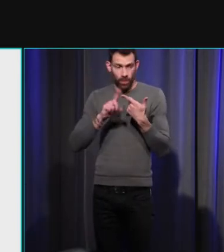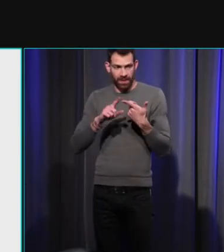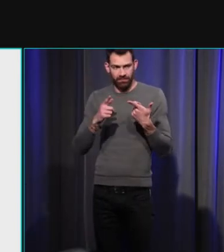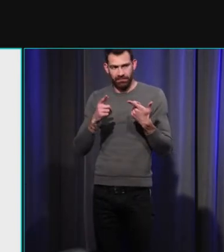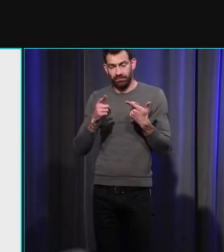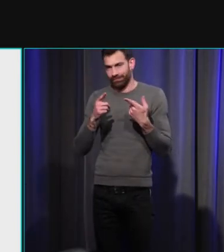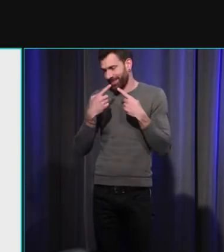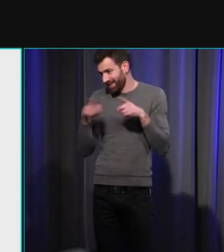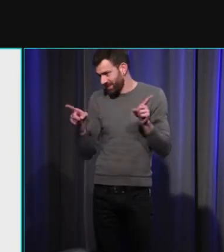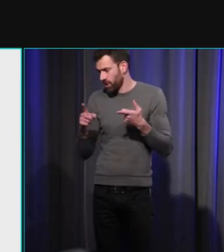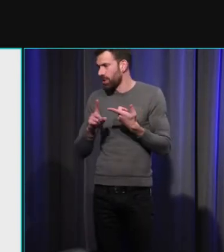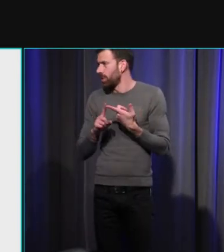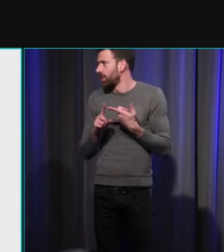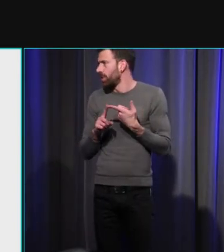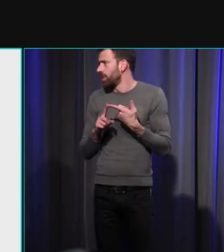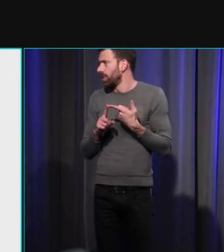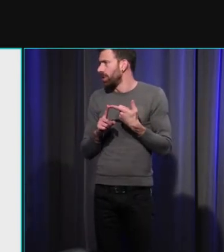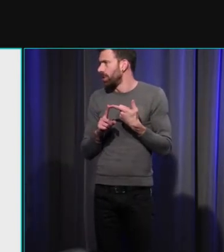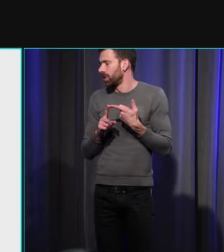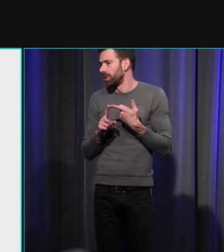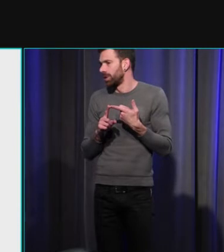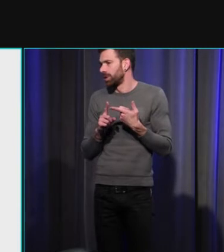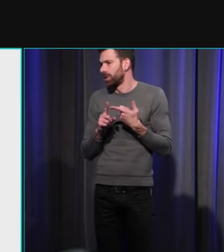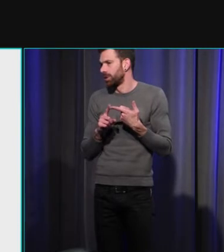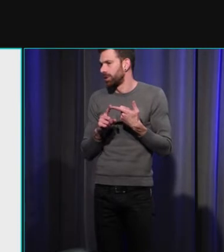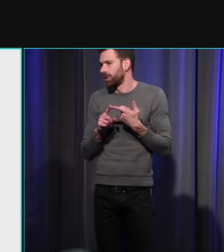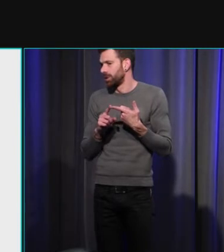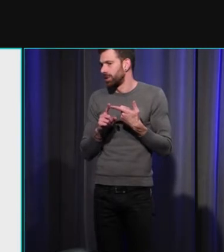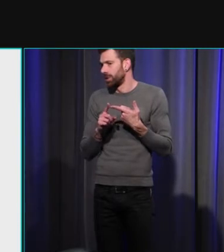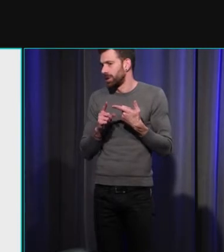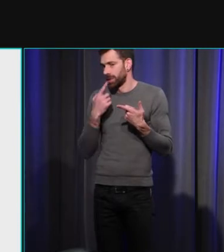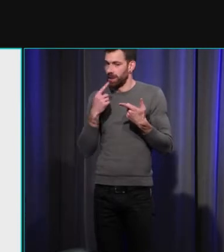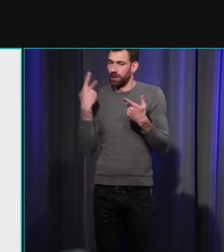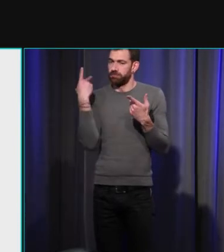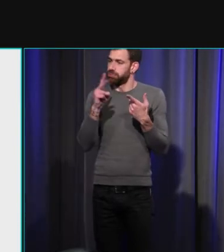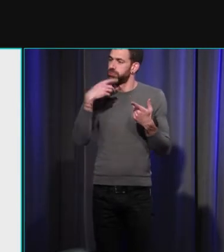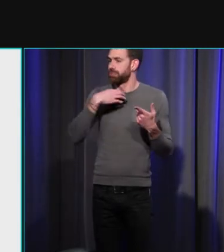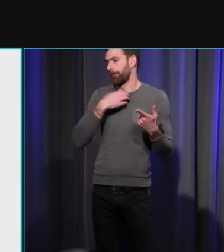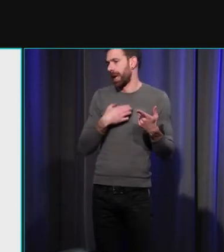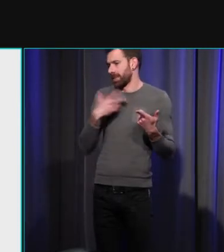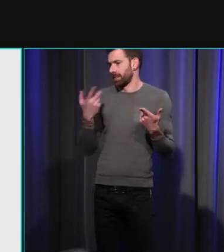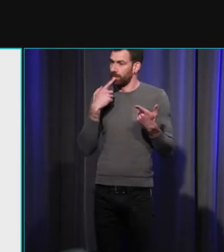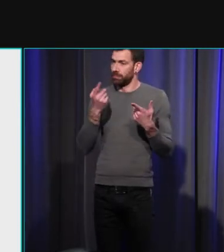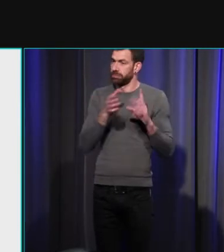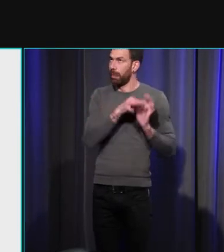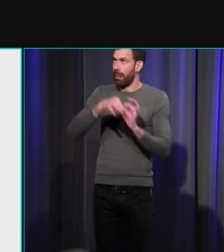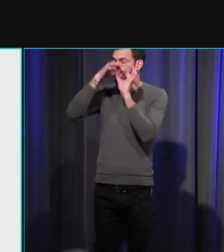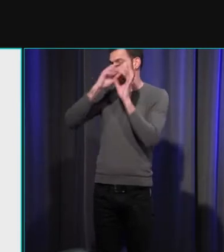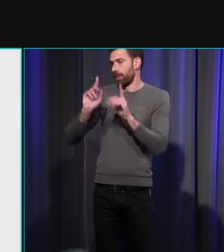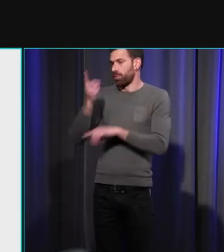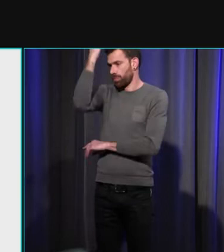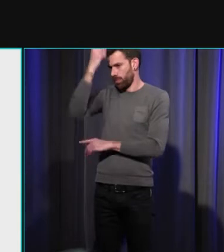nature qui lui est détenu par les prêtres qui est le glaive de la parole de dieu malchus